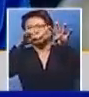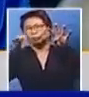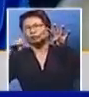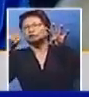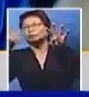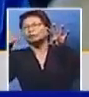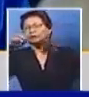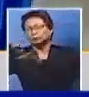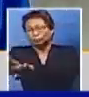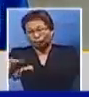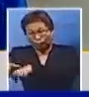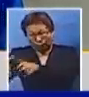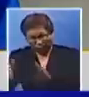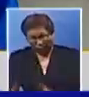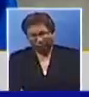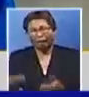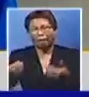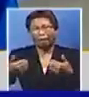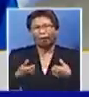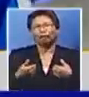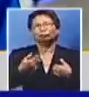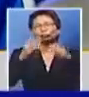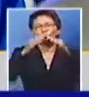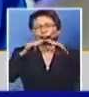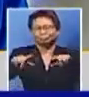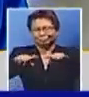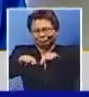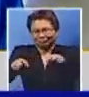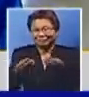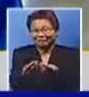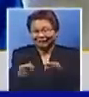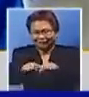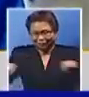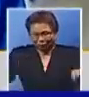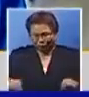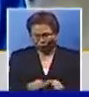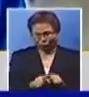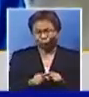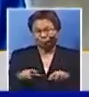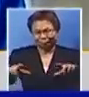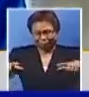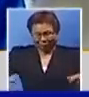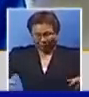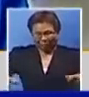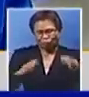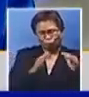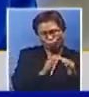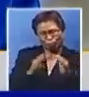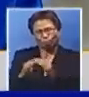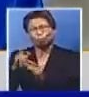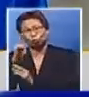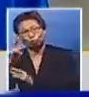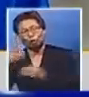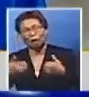4,711 peneroka yang mempunyai dua rumah di dalam satu tapak,